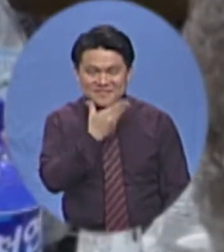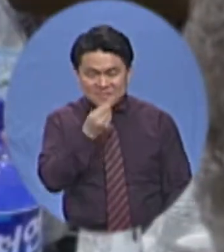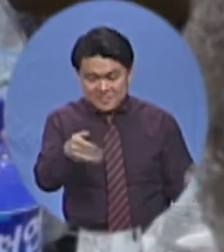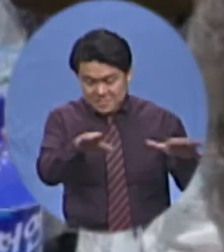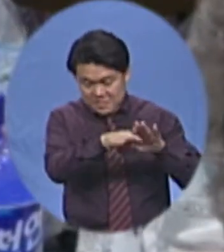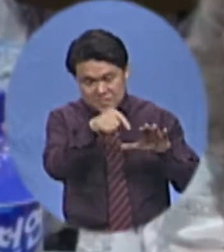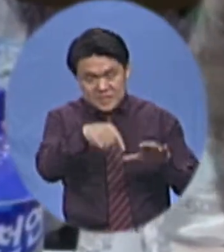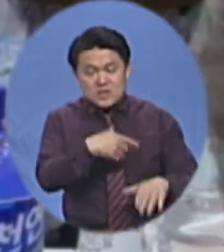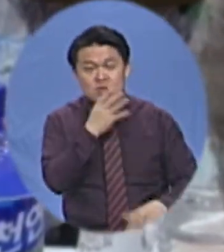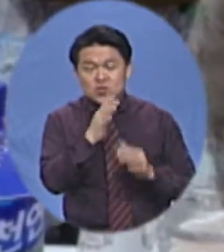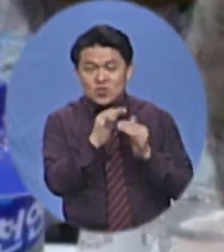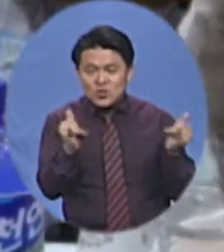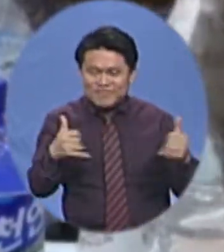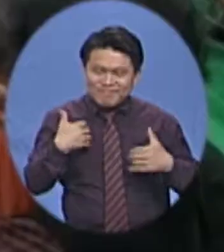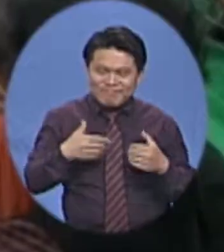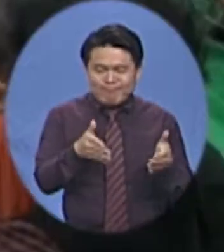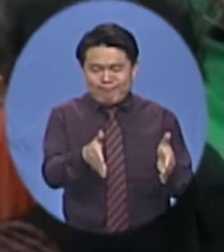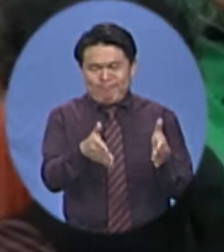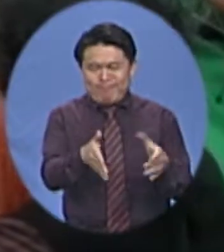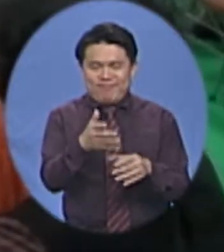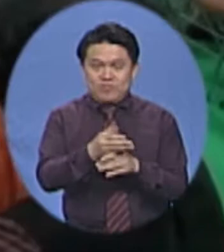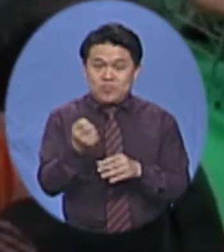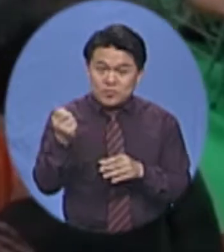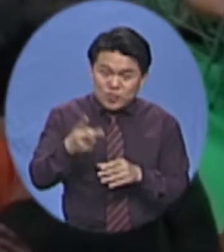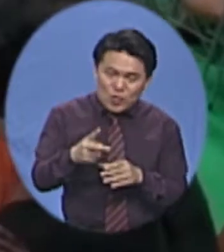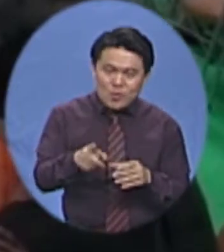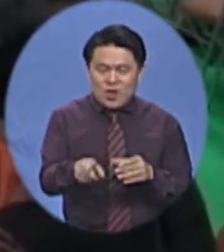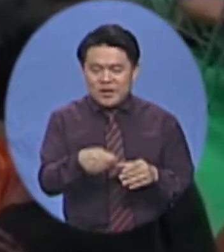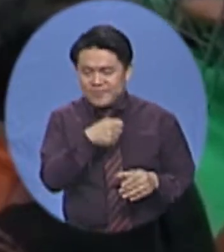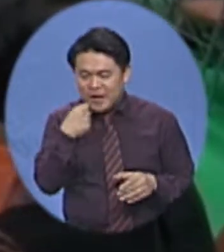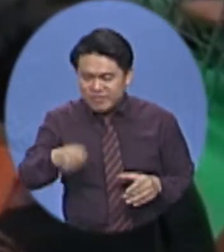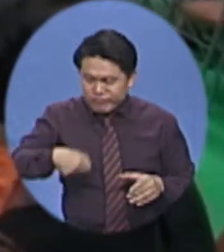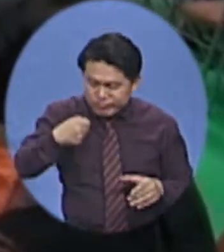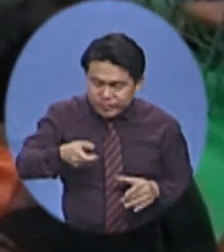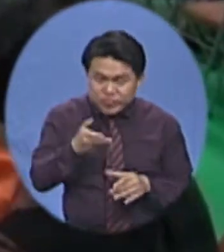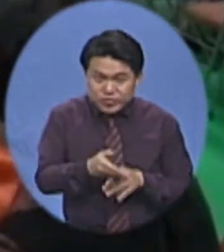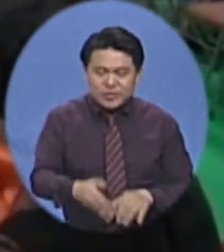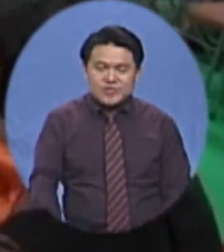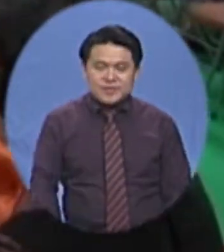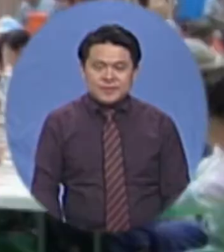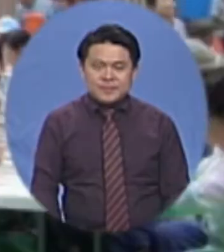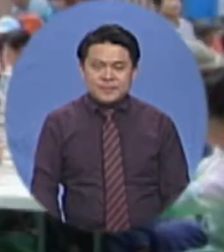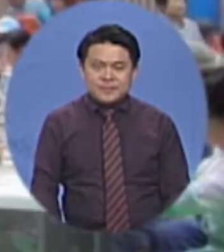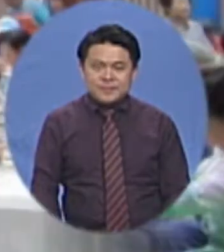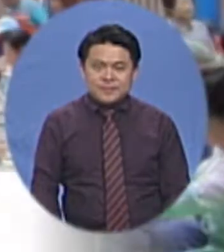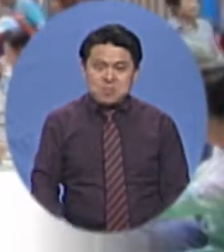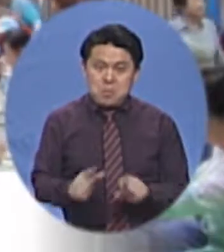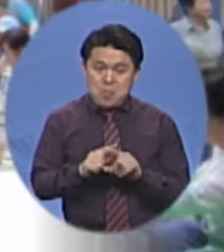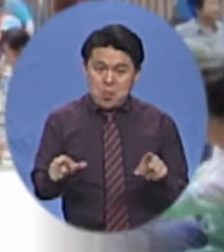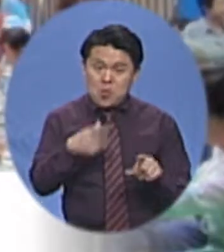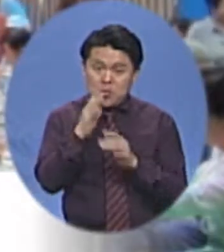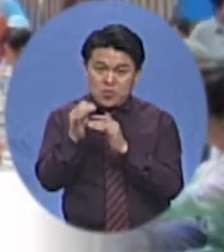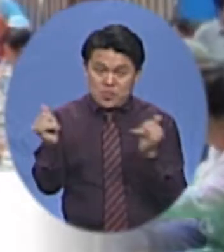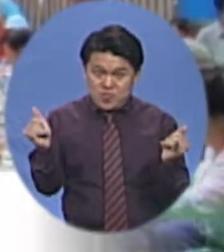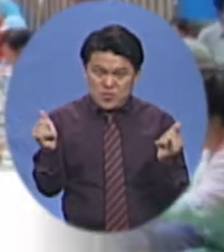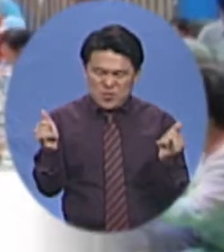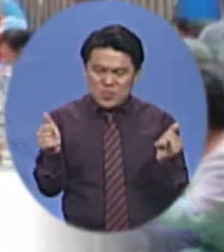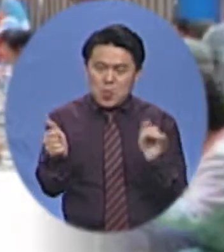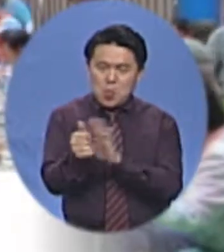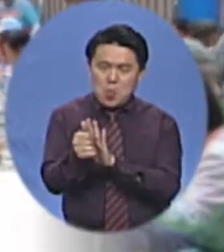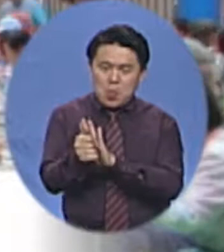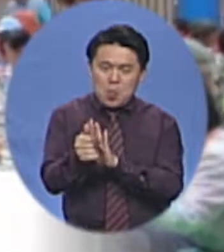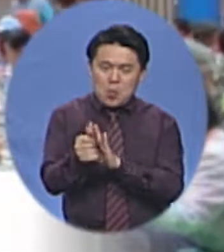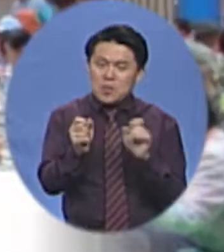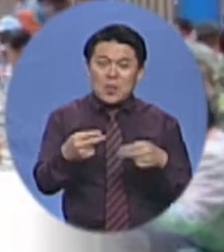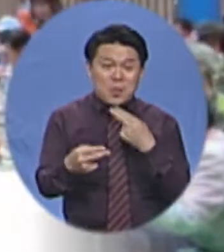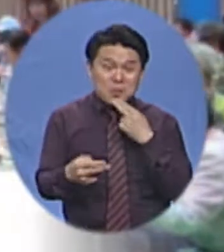복지관에는 어르신들이 즐거운 담소를 나누며 한참 맛있는 식사를 하고 있습니다. 평소 어르신들한테 이렇게 별도로